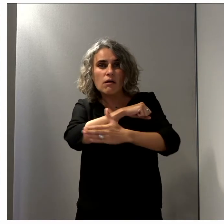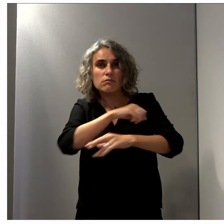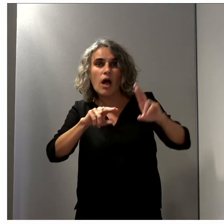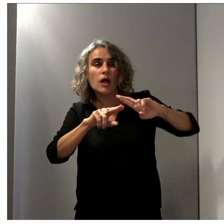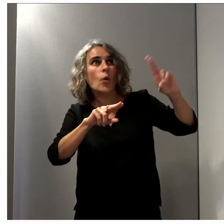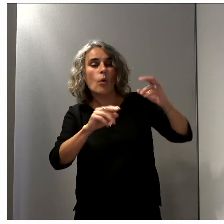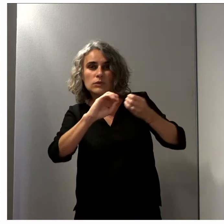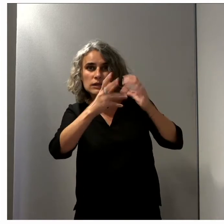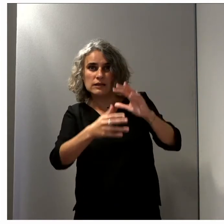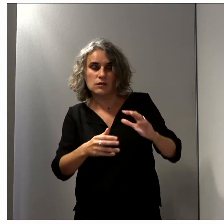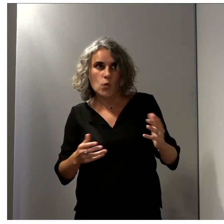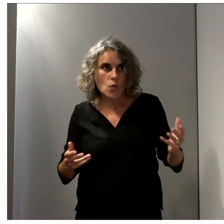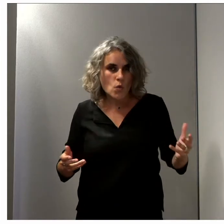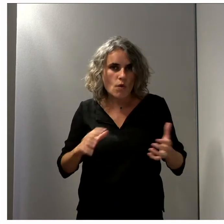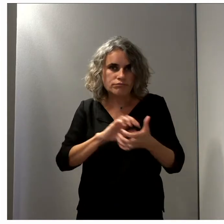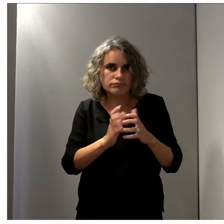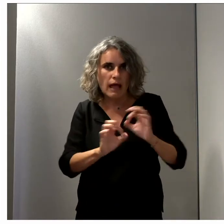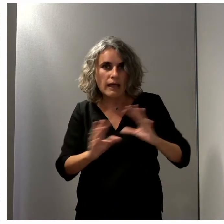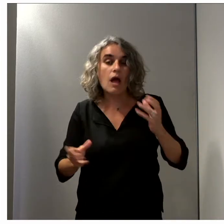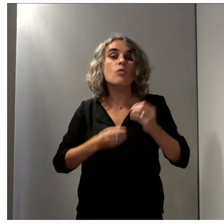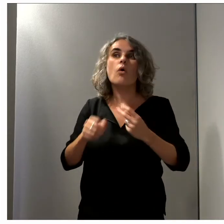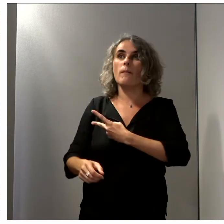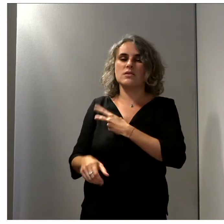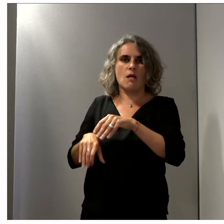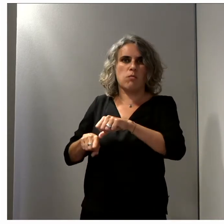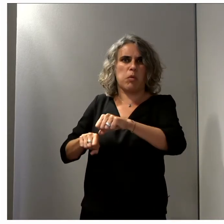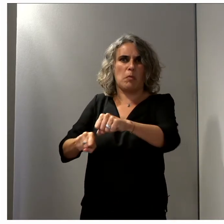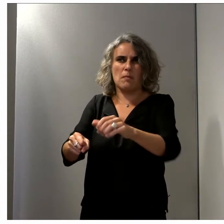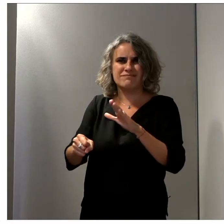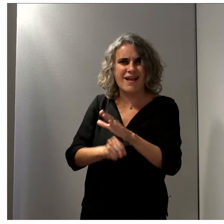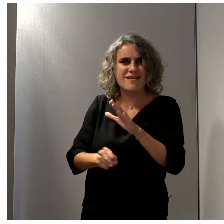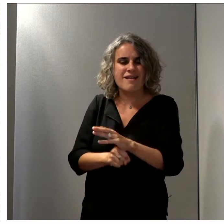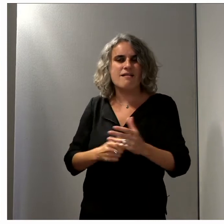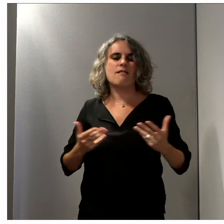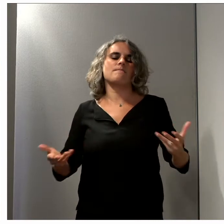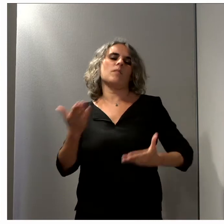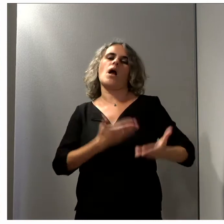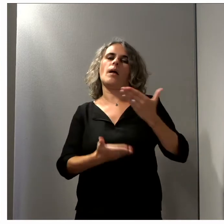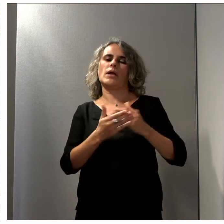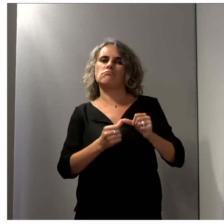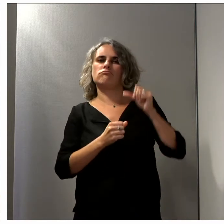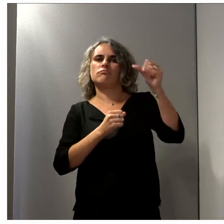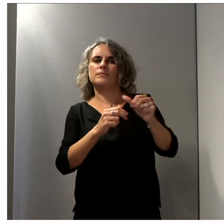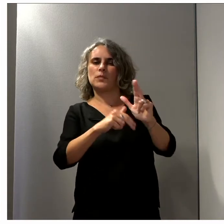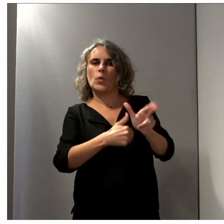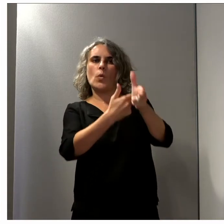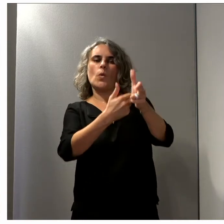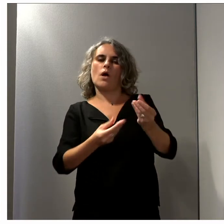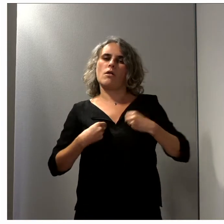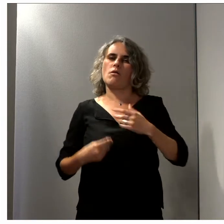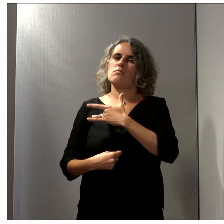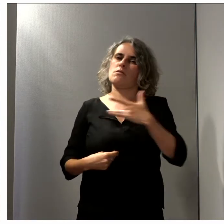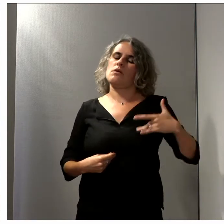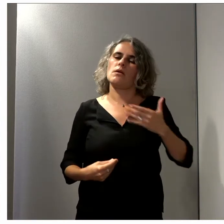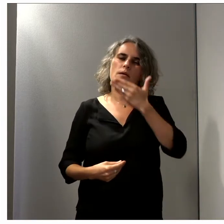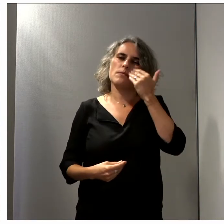couvertes, en tension sur les professions de santé. Et donc là, on pouvait véritablement s'en servir comme un levier pour améliorer la